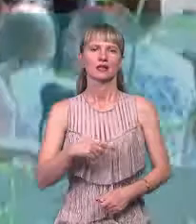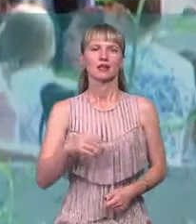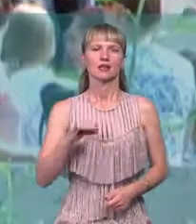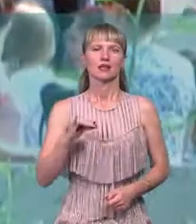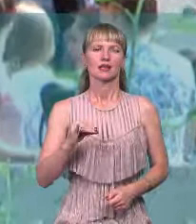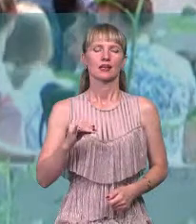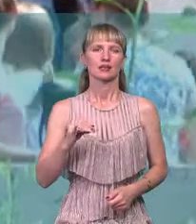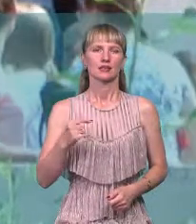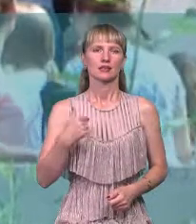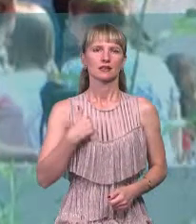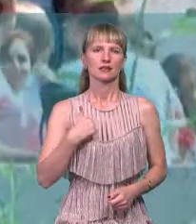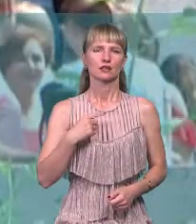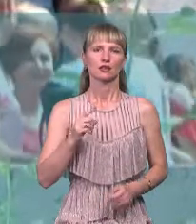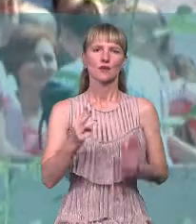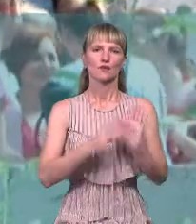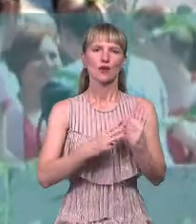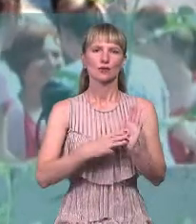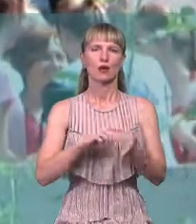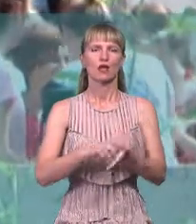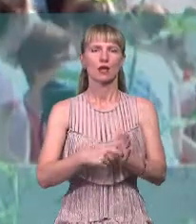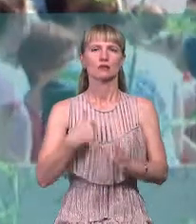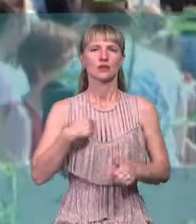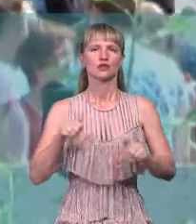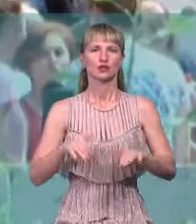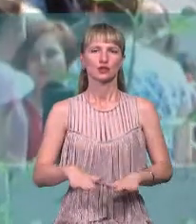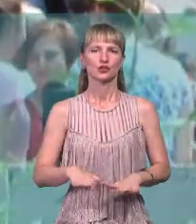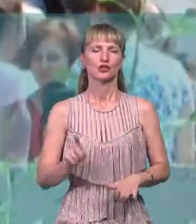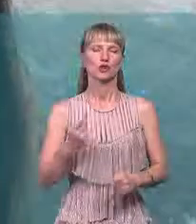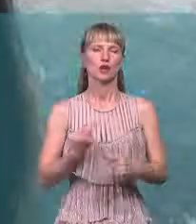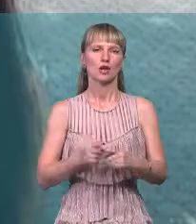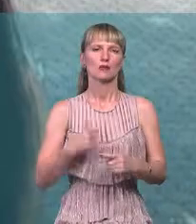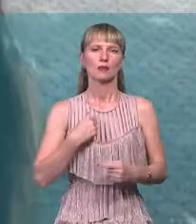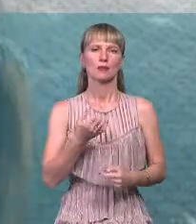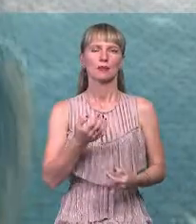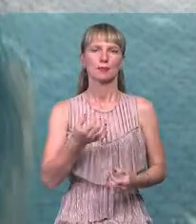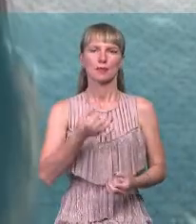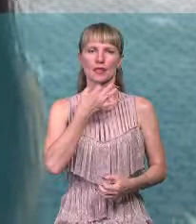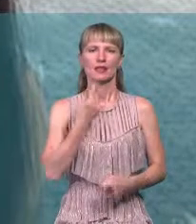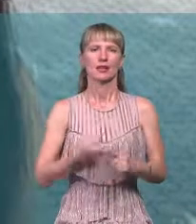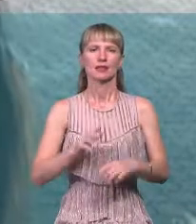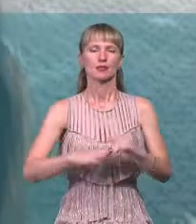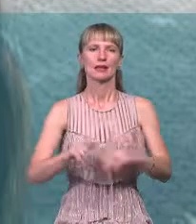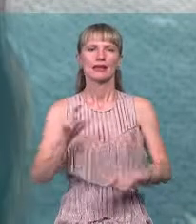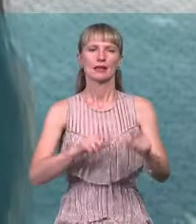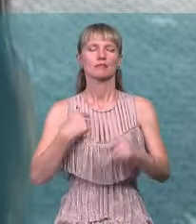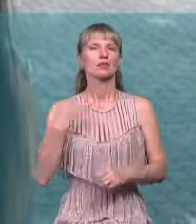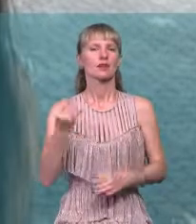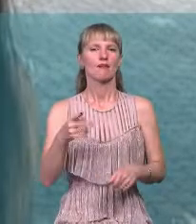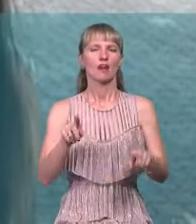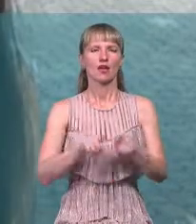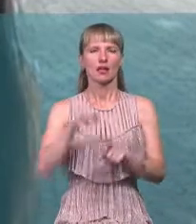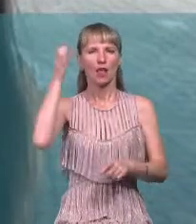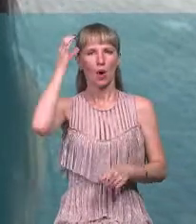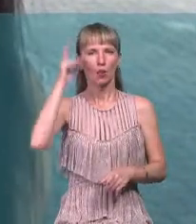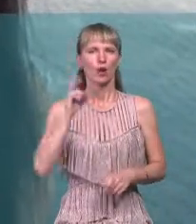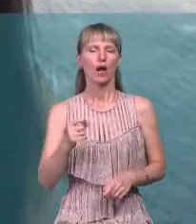до медичного ще у 8 класі, і мене це дуже-дуже приваблює, ця професія. Хімія доволі цікава як наука, якщо її